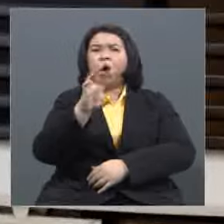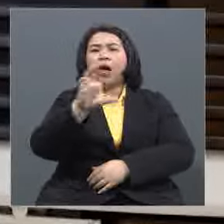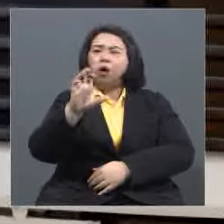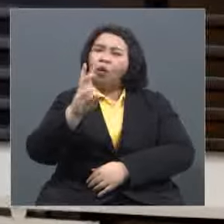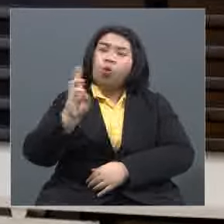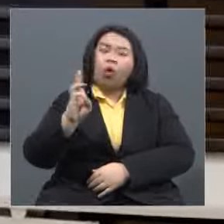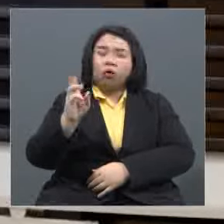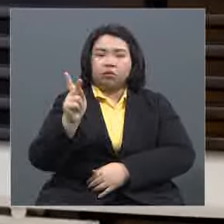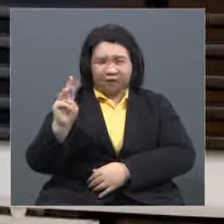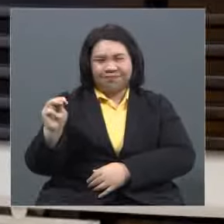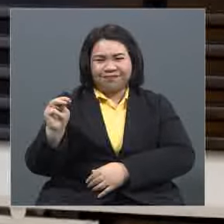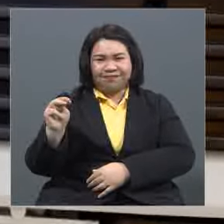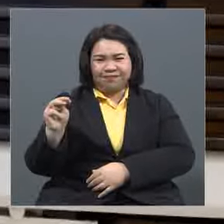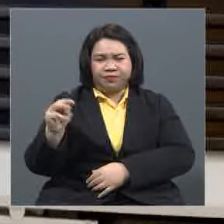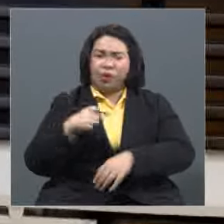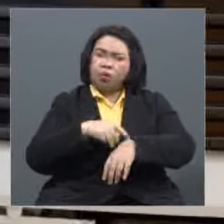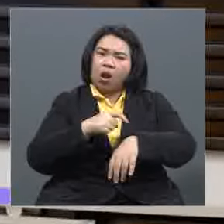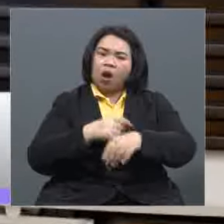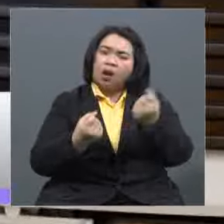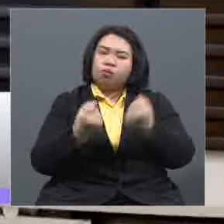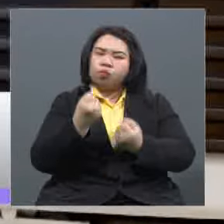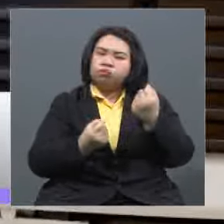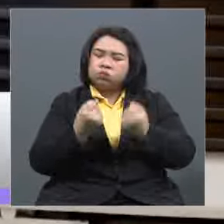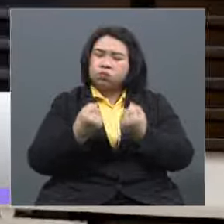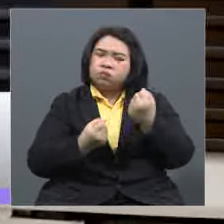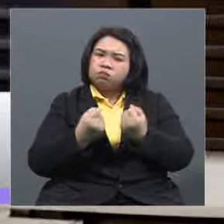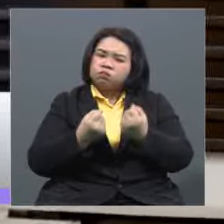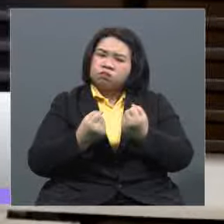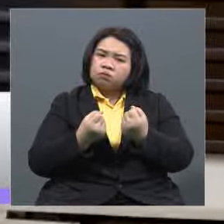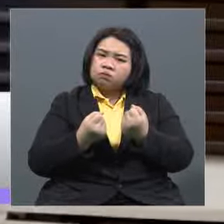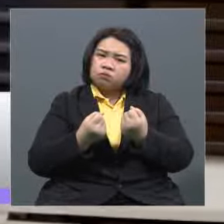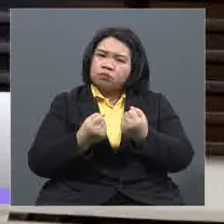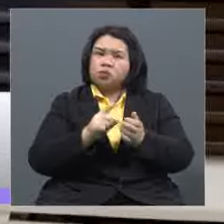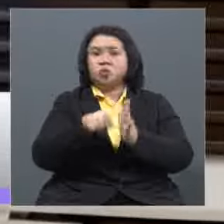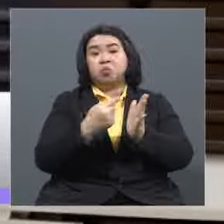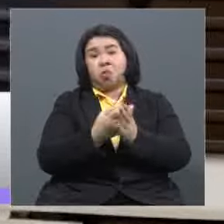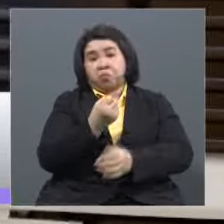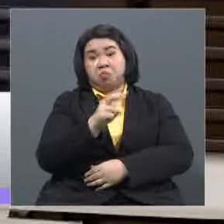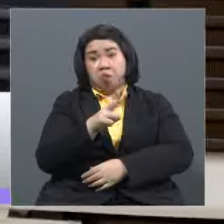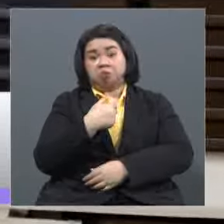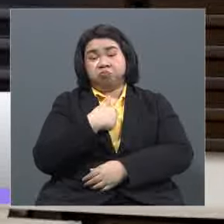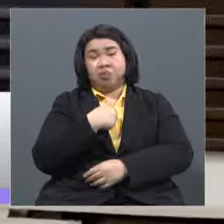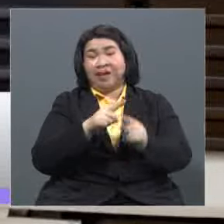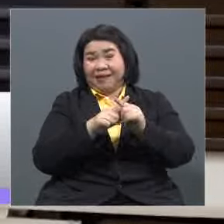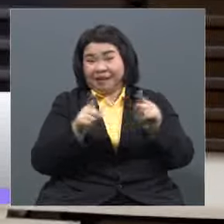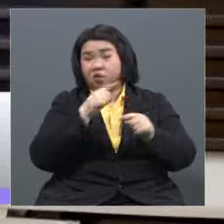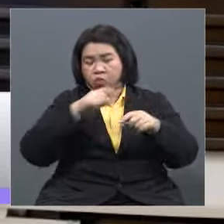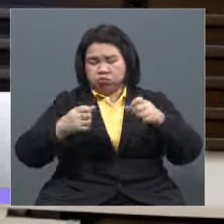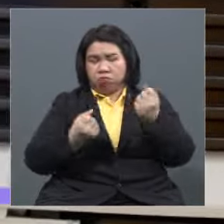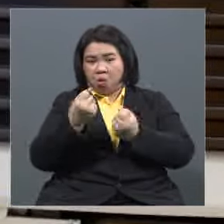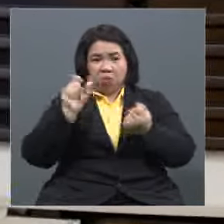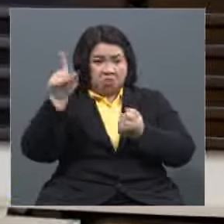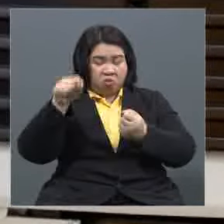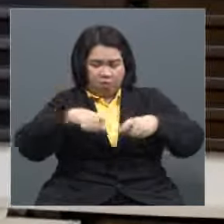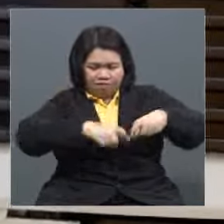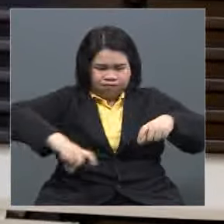600กลใช้เวลาจริงๆก็อยู่ประมาณ 12ชมงแต่ถ้าเป็นมอเตอร์เวเราอาจจะล่น